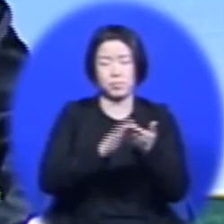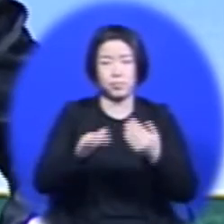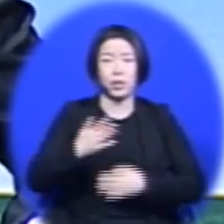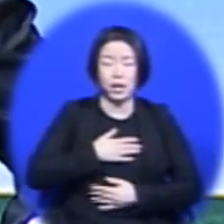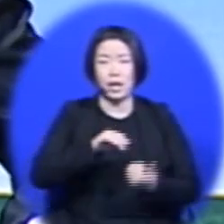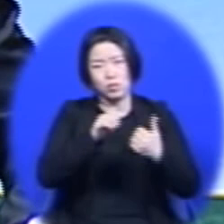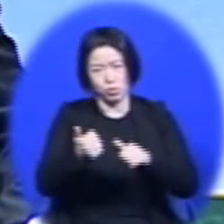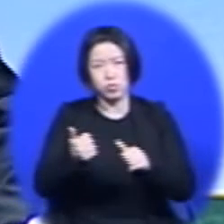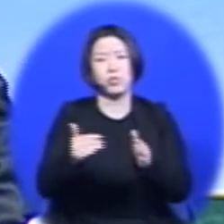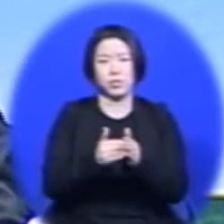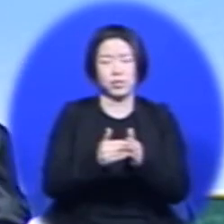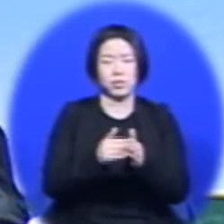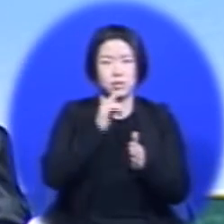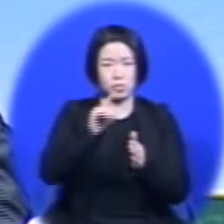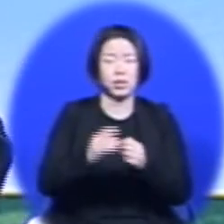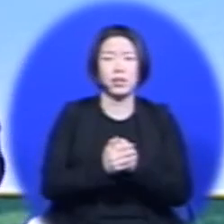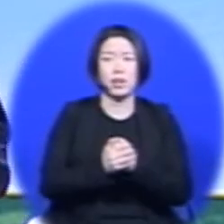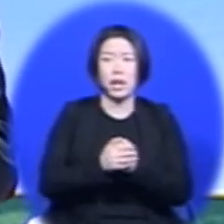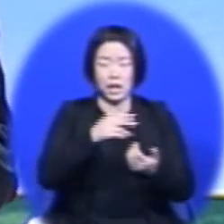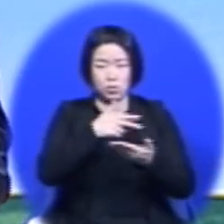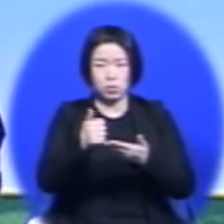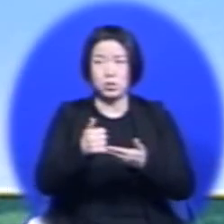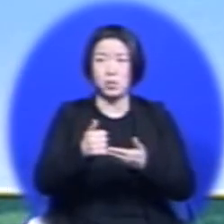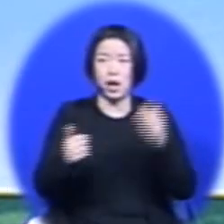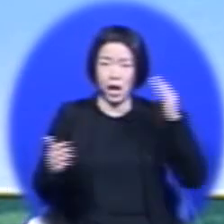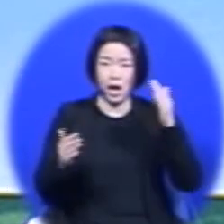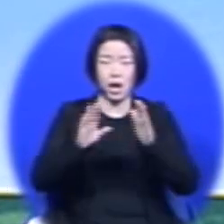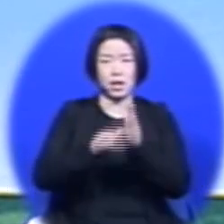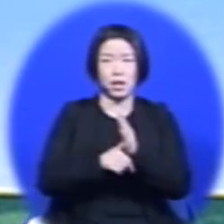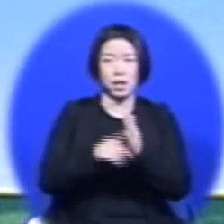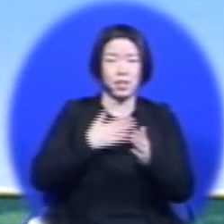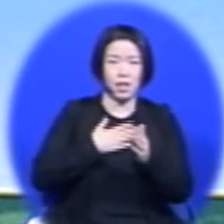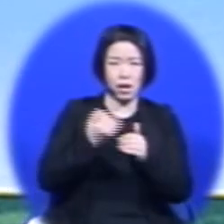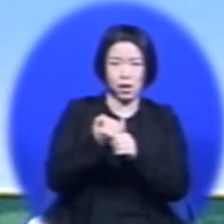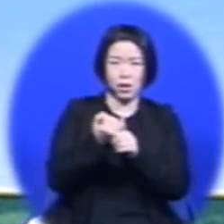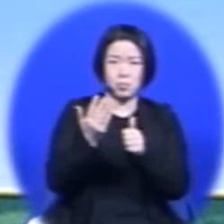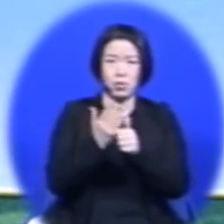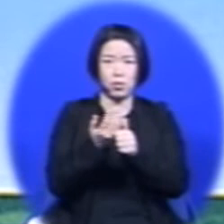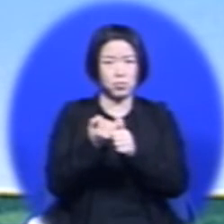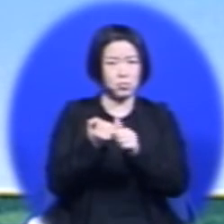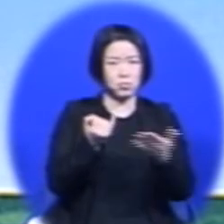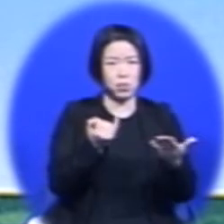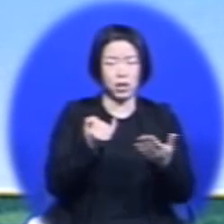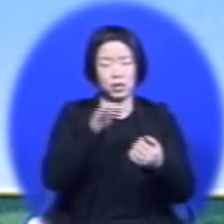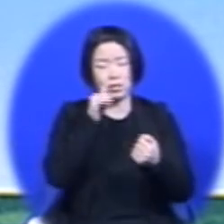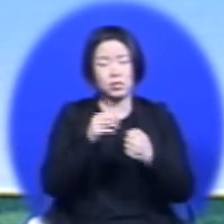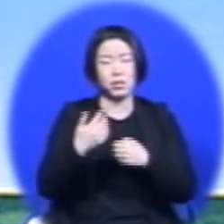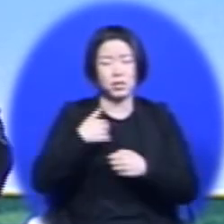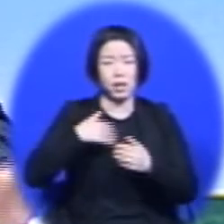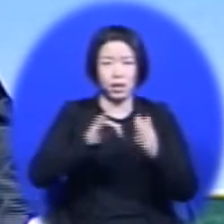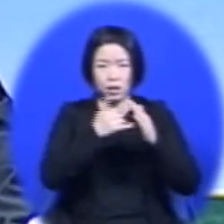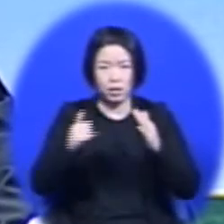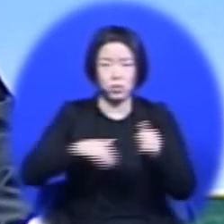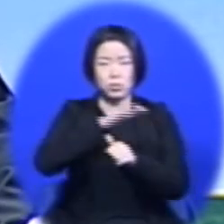나는 죽었노라고. 주님은 학창시절 내내 왕따를 지켰던 애들, 우리 가족들, 내 주위